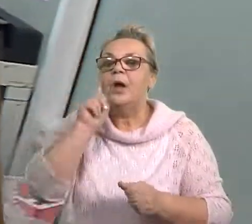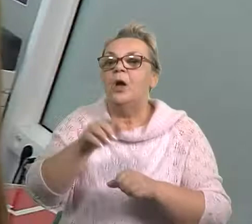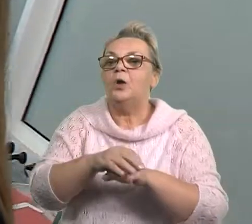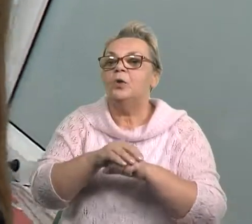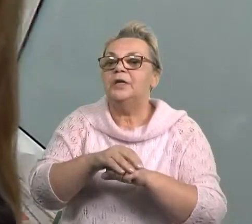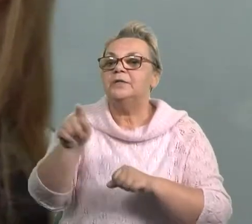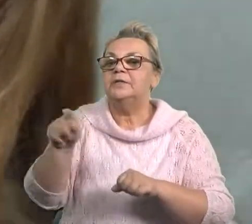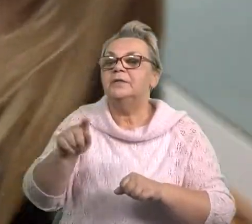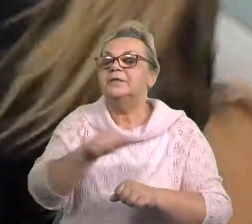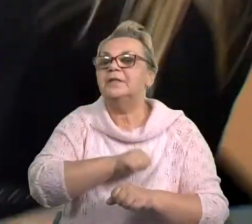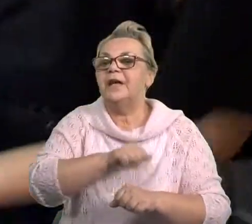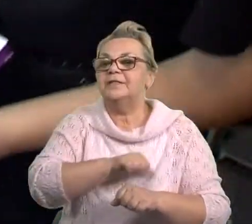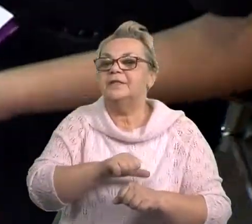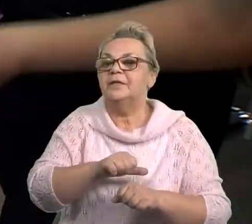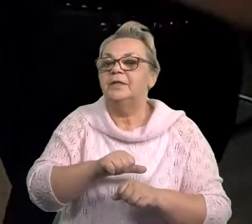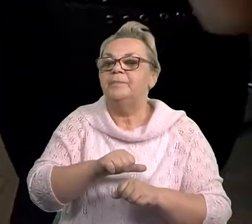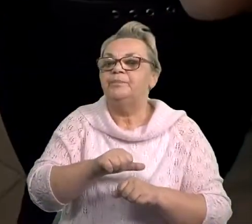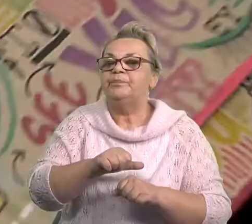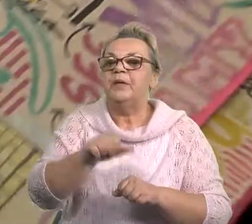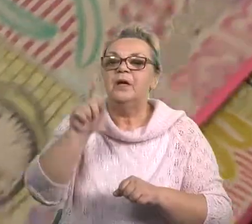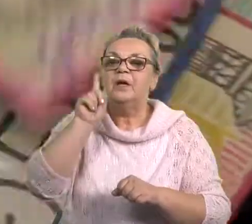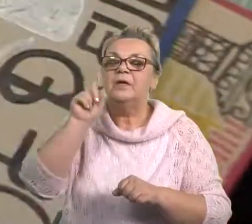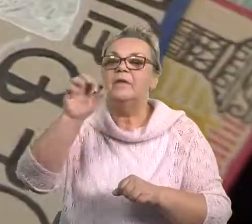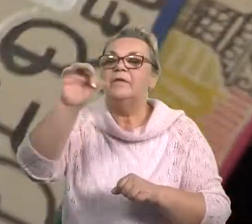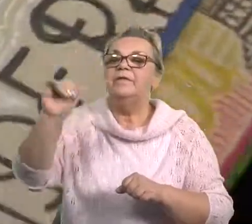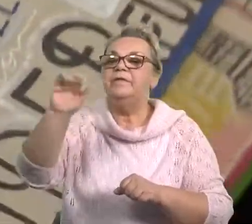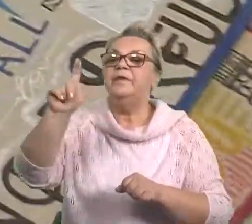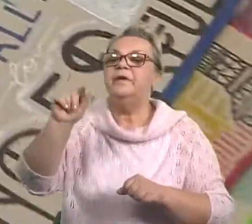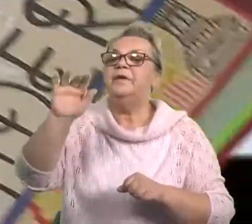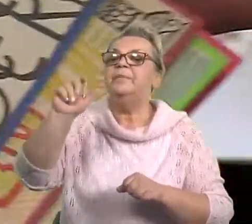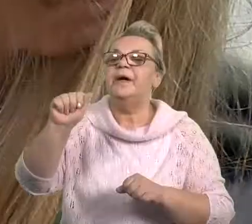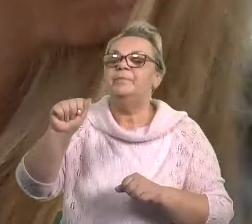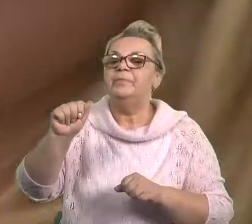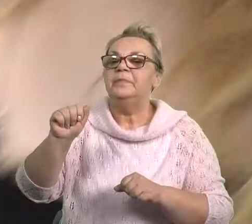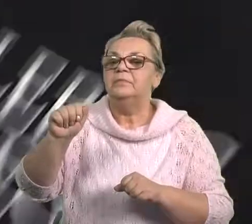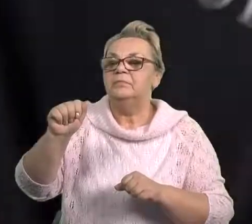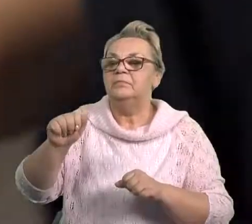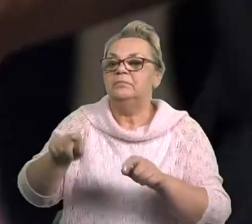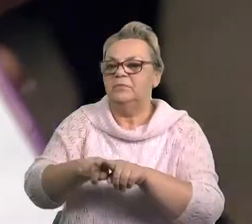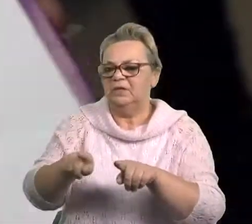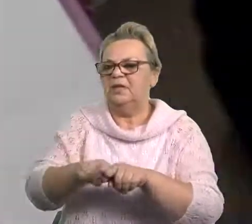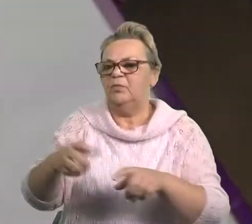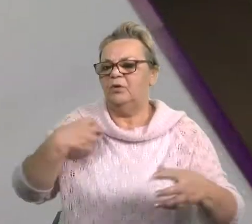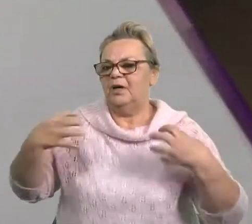Koledzy z klasy Filipa to również pasjonaci o artystycznych zainteresowaniach. Fascynacja sztuką,